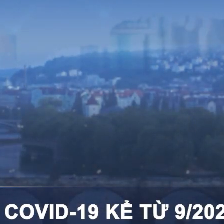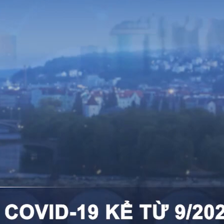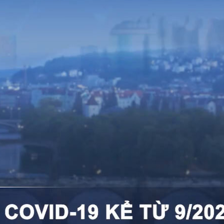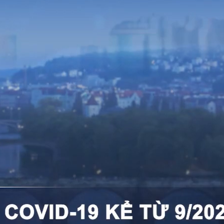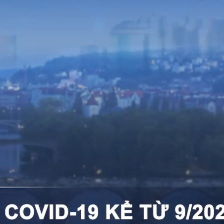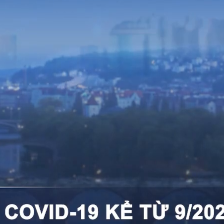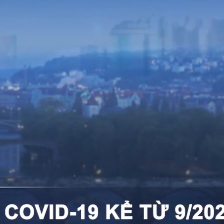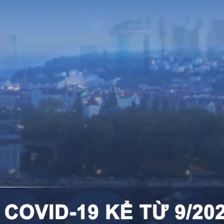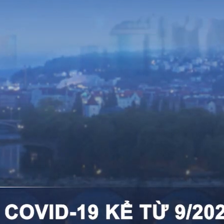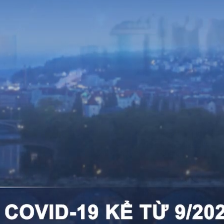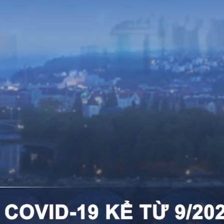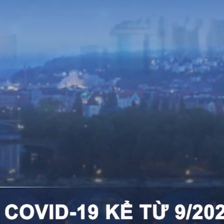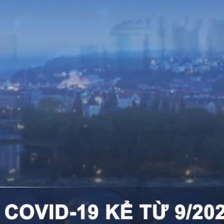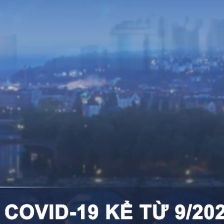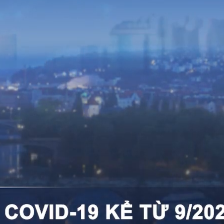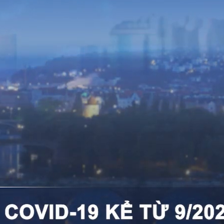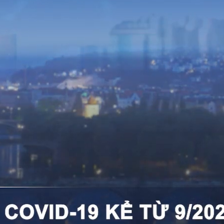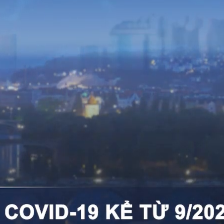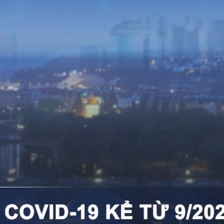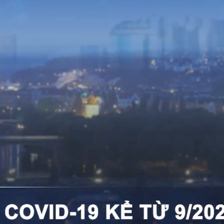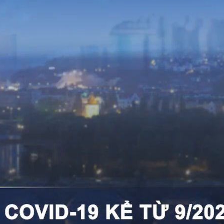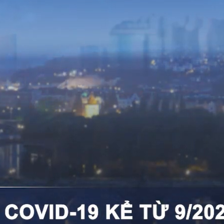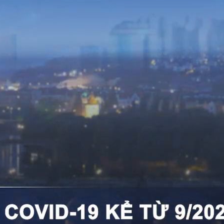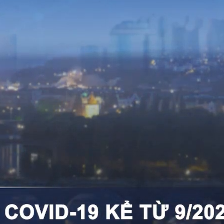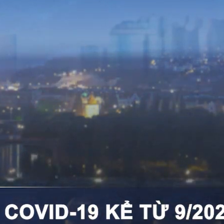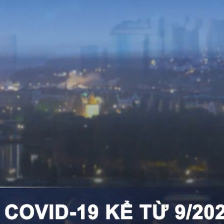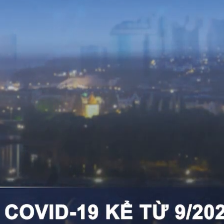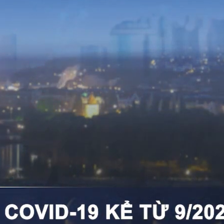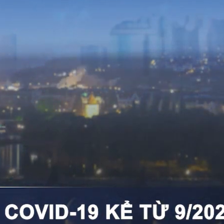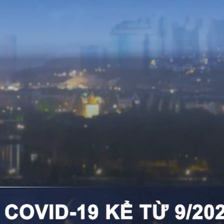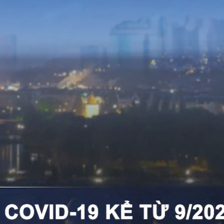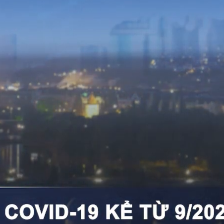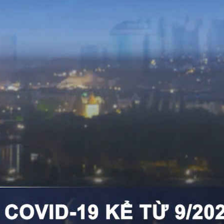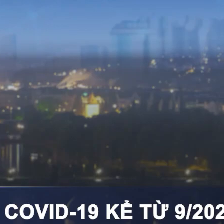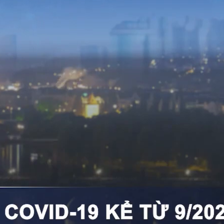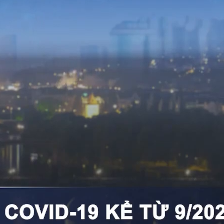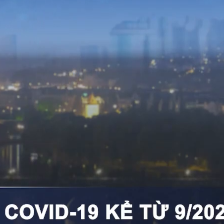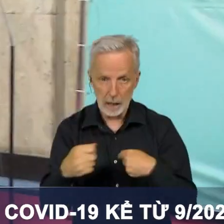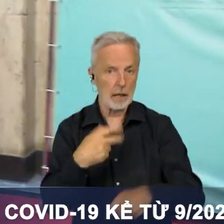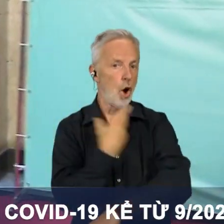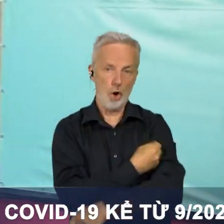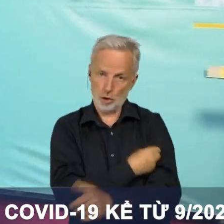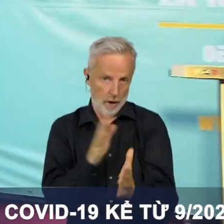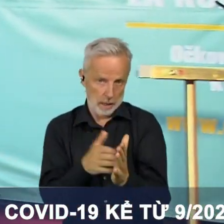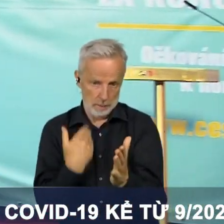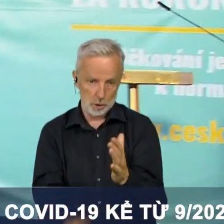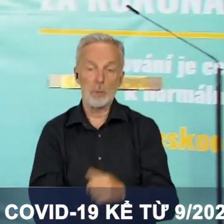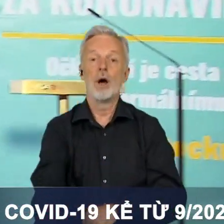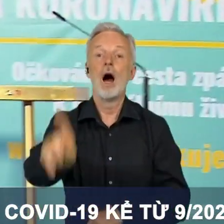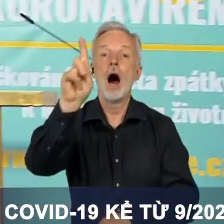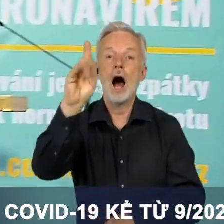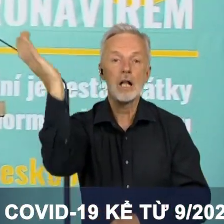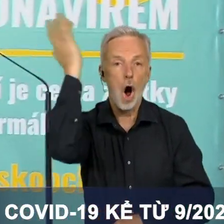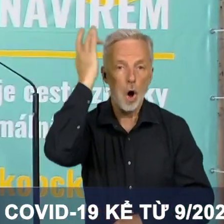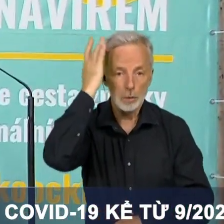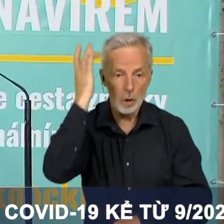tiêm được vaccine hoặc những người chưa hoàn thành tiêm vaccine khi thực hiện xét nghiệm COVID sẽ được bảo hiểm chi trả. Ban đầu,